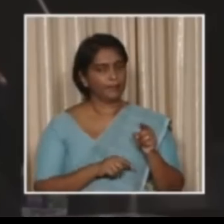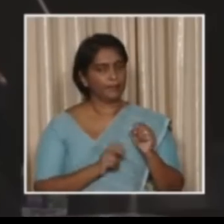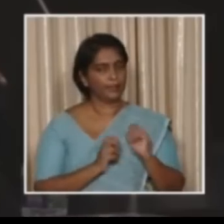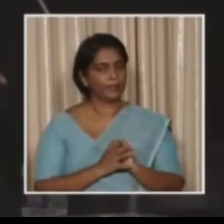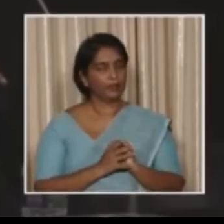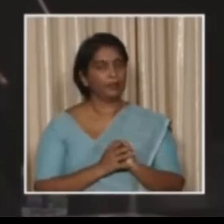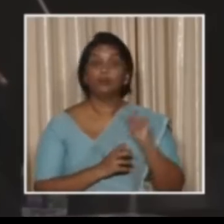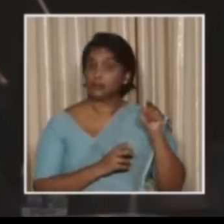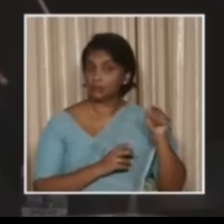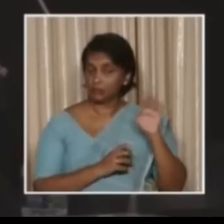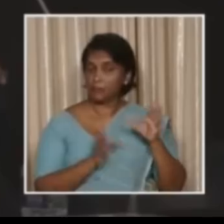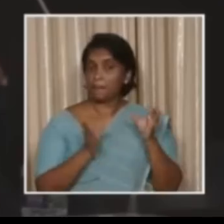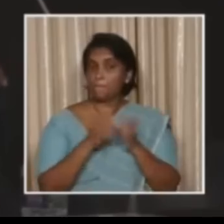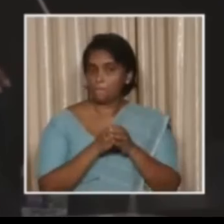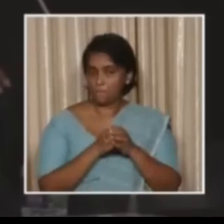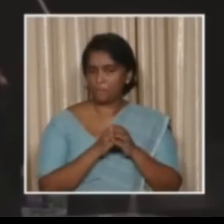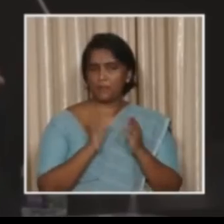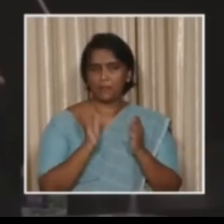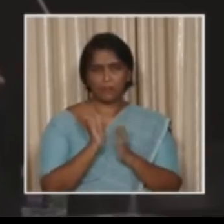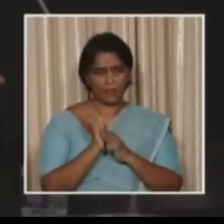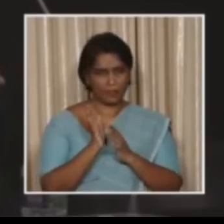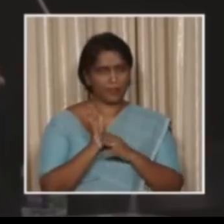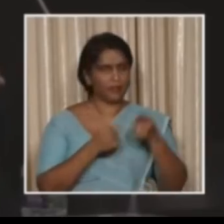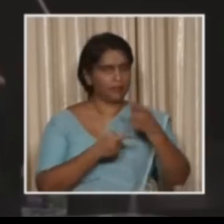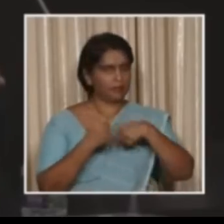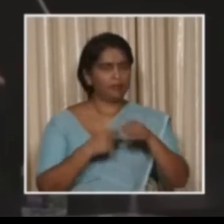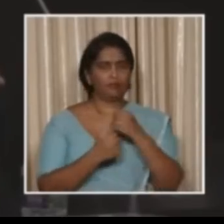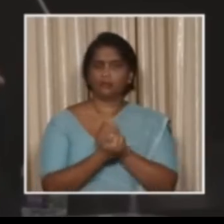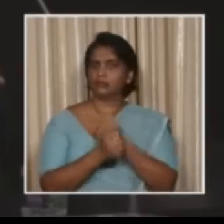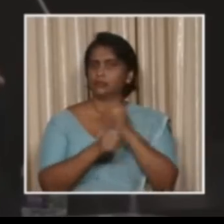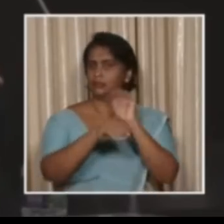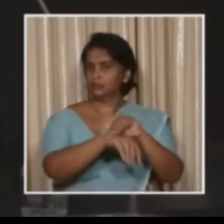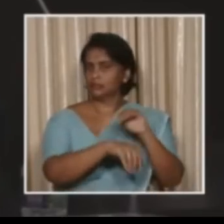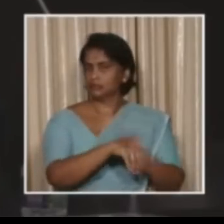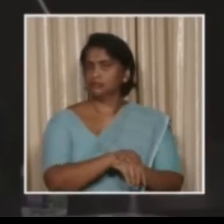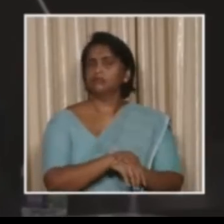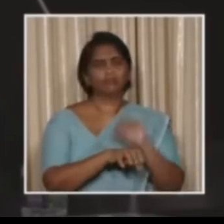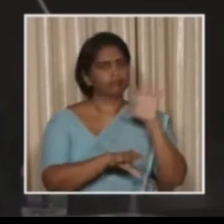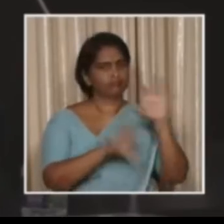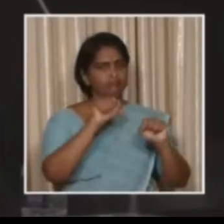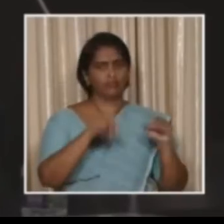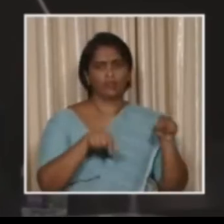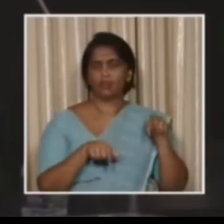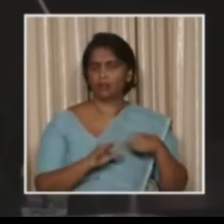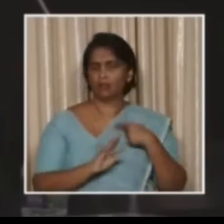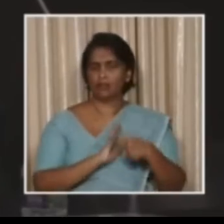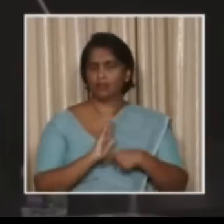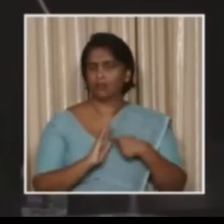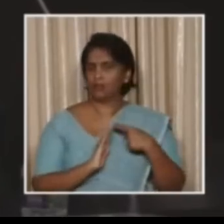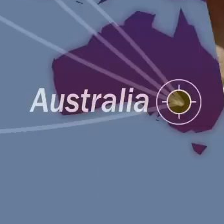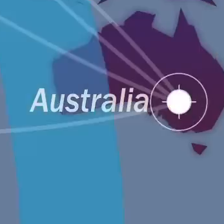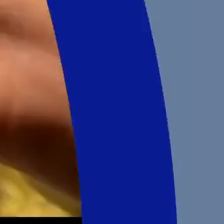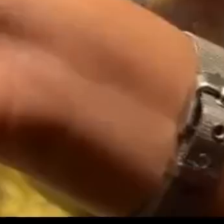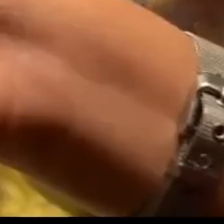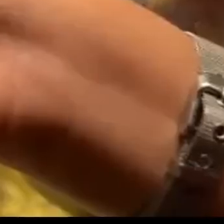கைது செய்ய முனைதல் என்பது இந்த நாட்டினுடைய ஜனநாயகமா சட்டமா இது ஒரு நீதியா என்பதை எங்களால் புரிந்து கொள்ள முடியாமல்